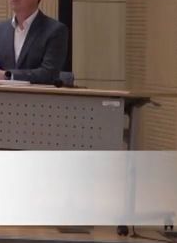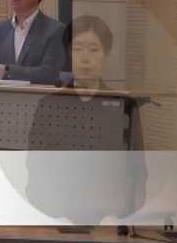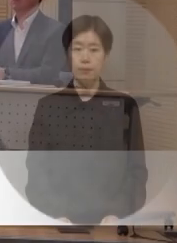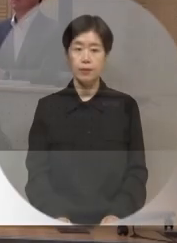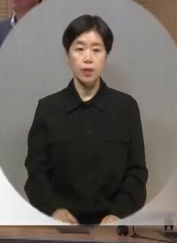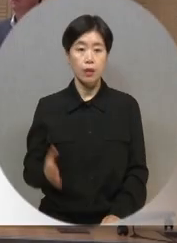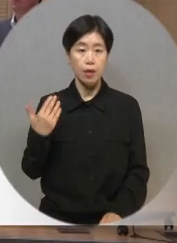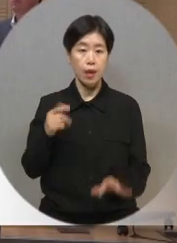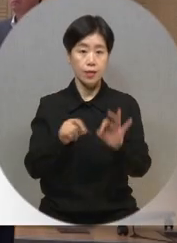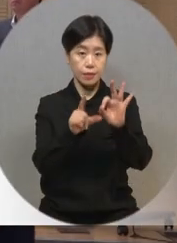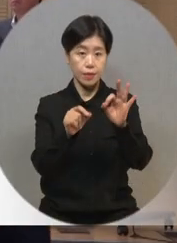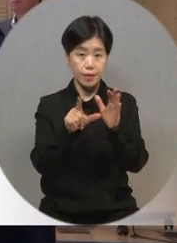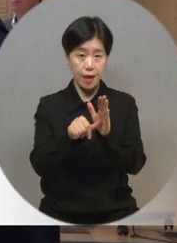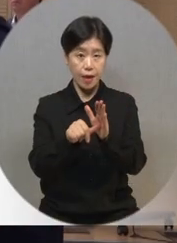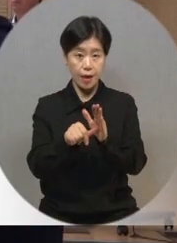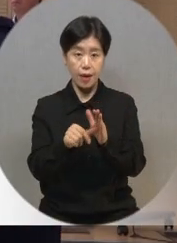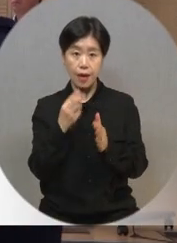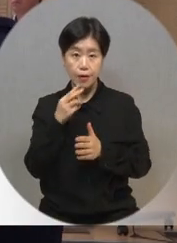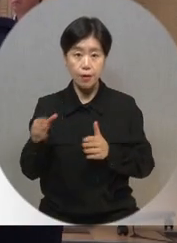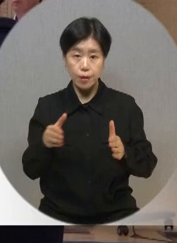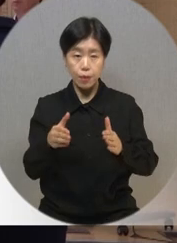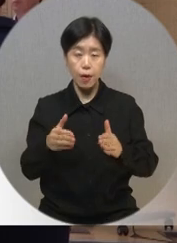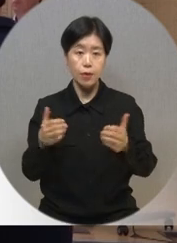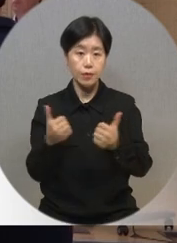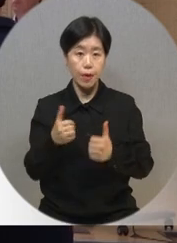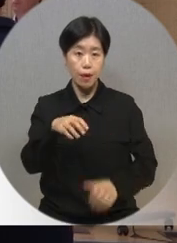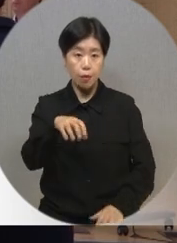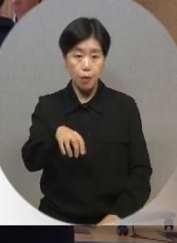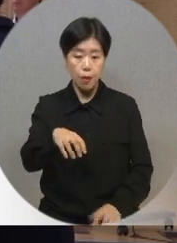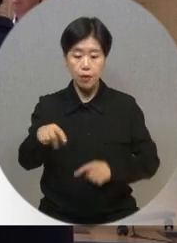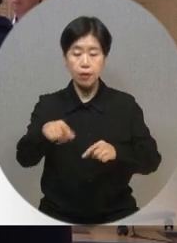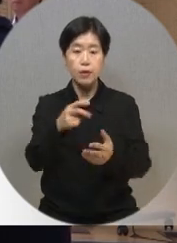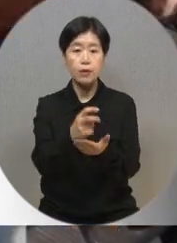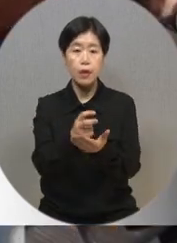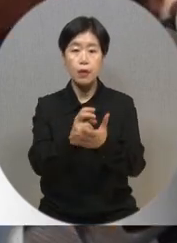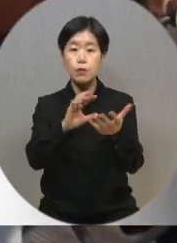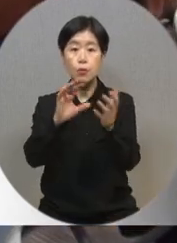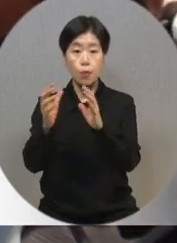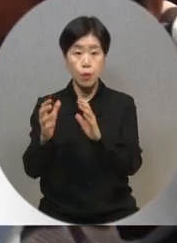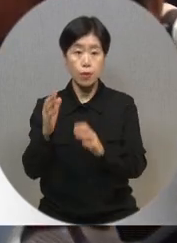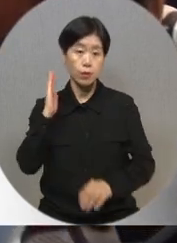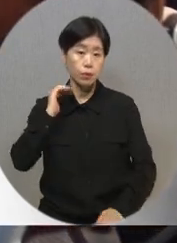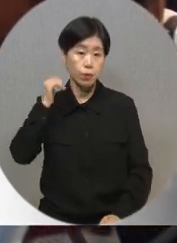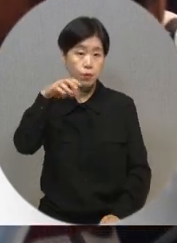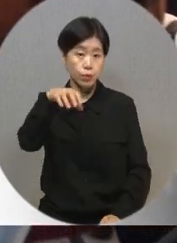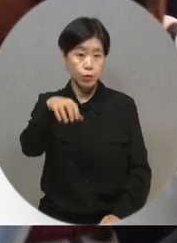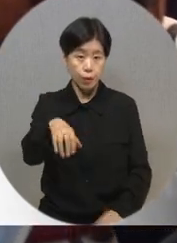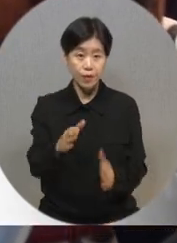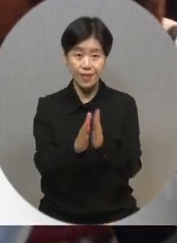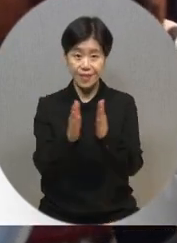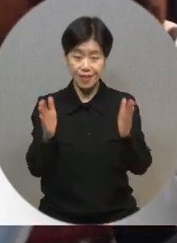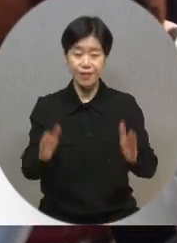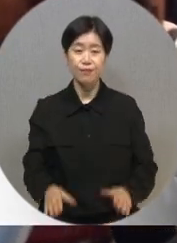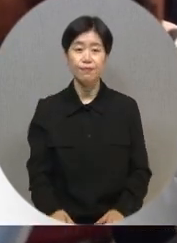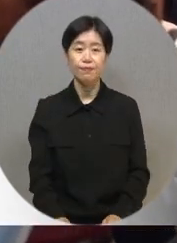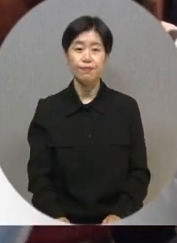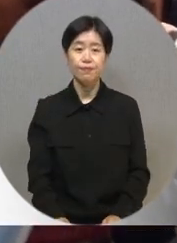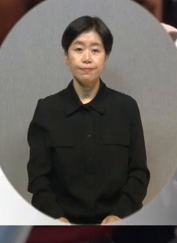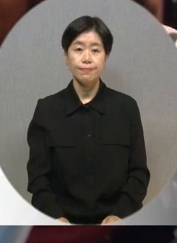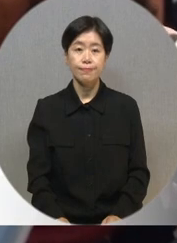지난 10월 경기도의회 주최 정책토론 대축제가 의정부시